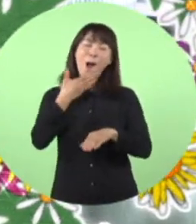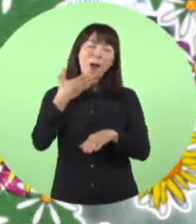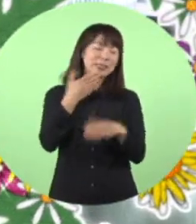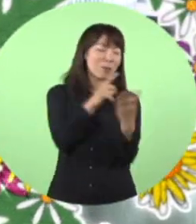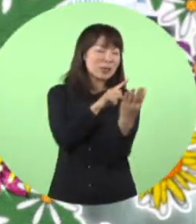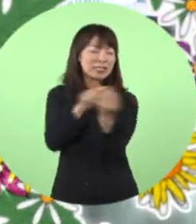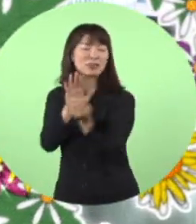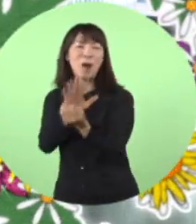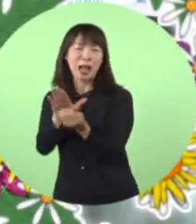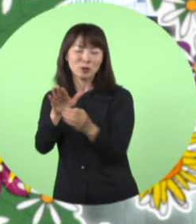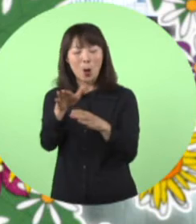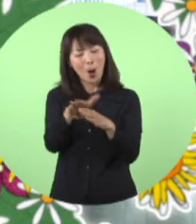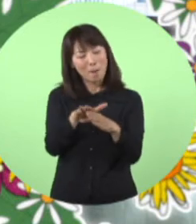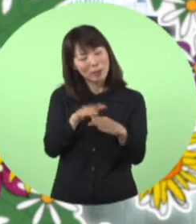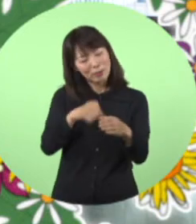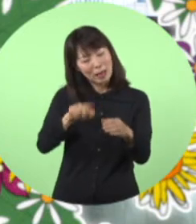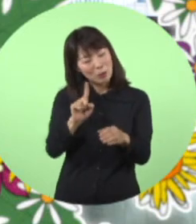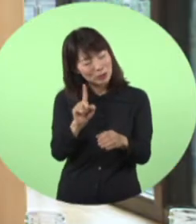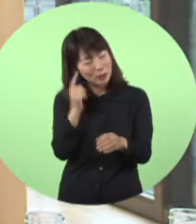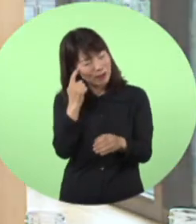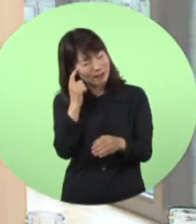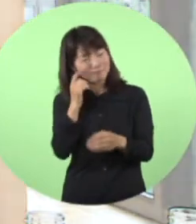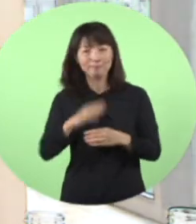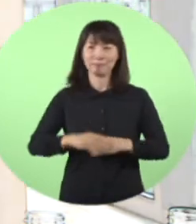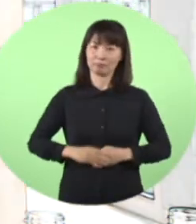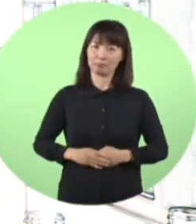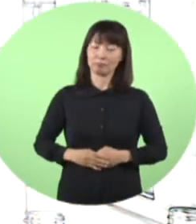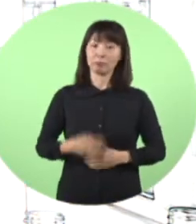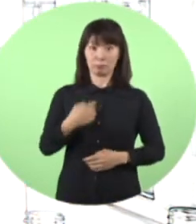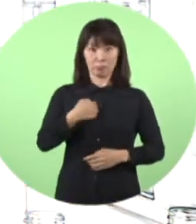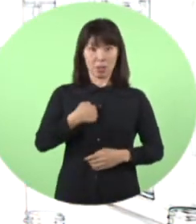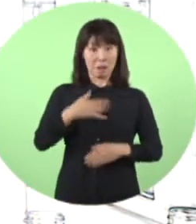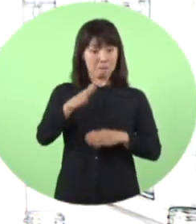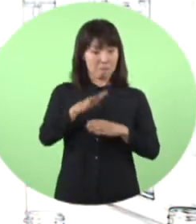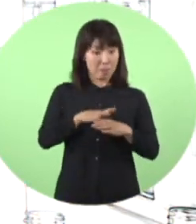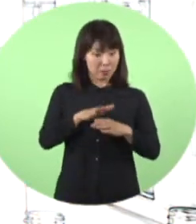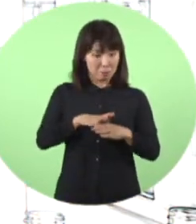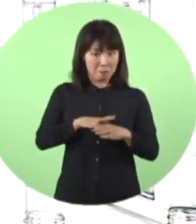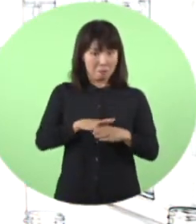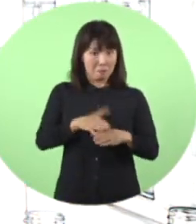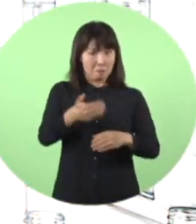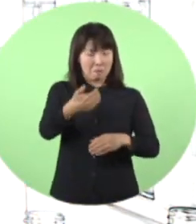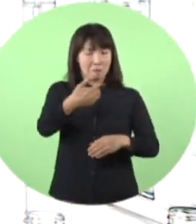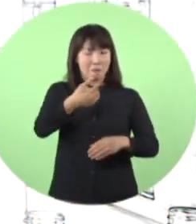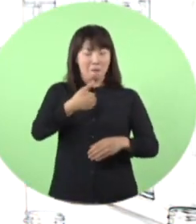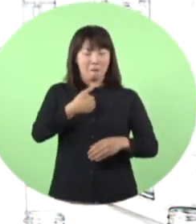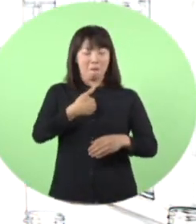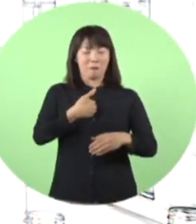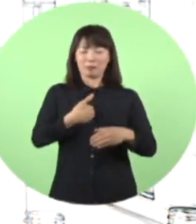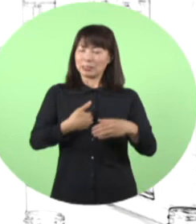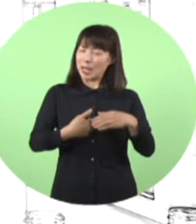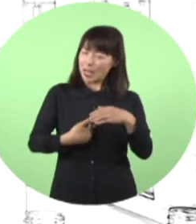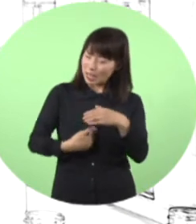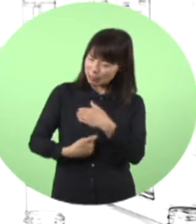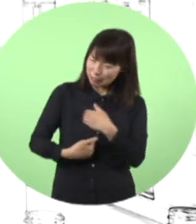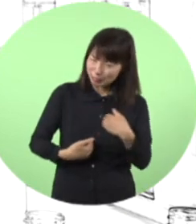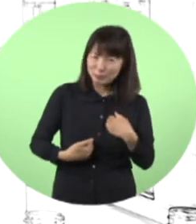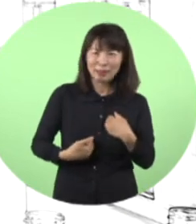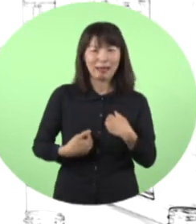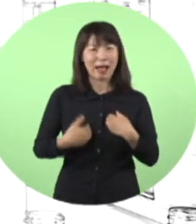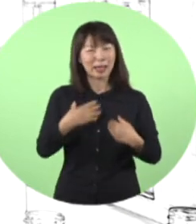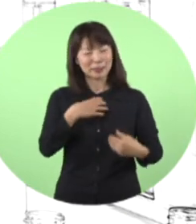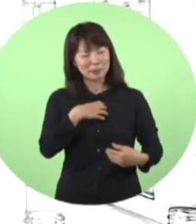弁当にしようかな。 弁当企画ってできるかな。しか